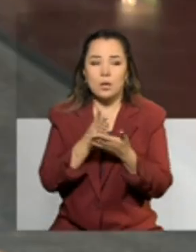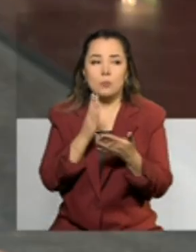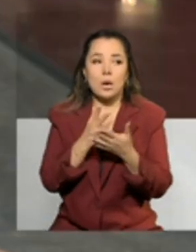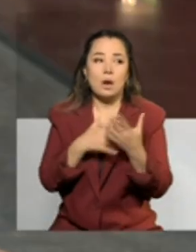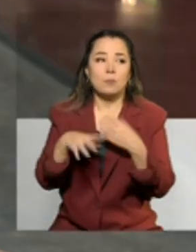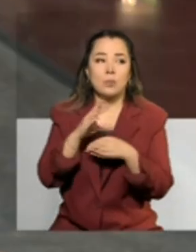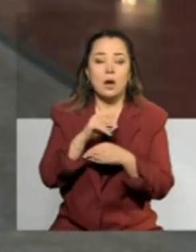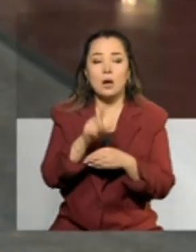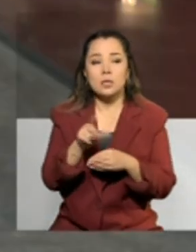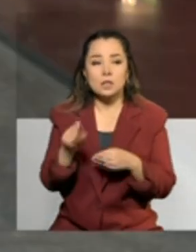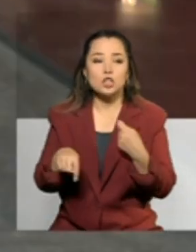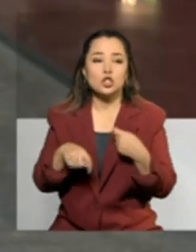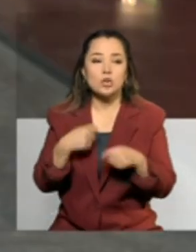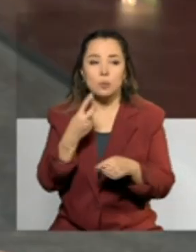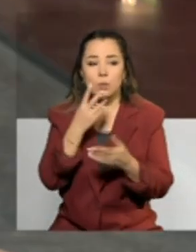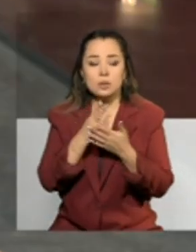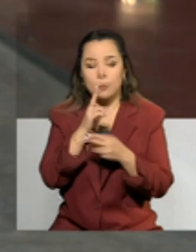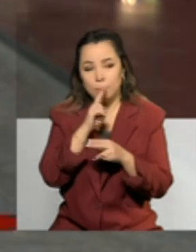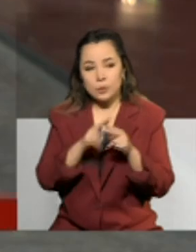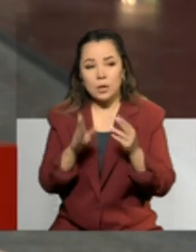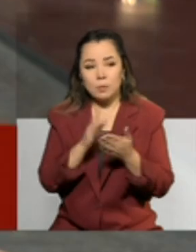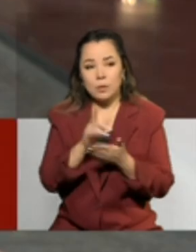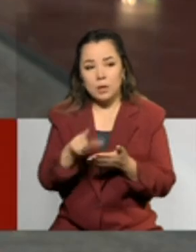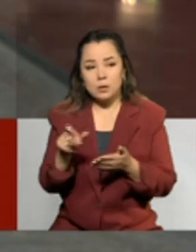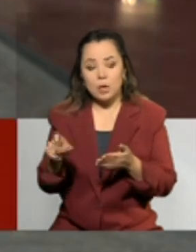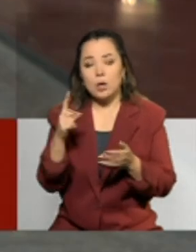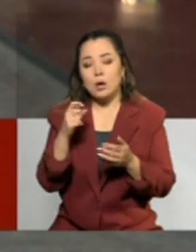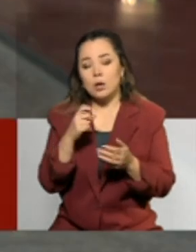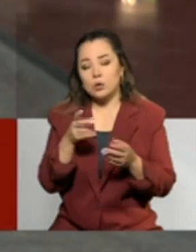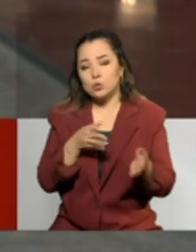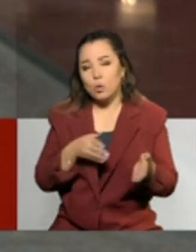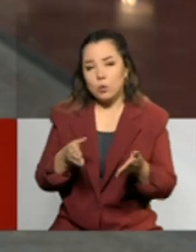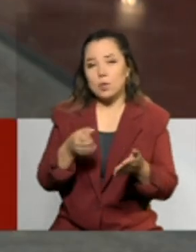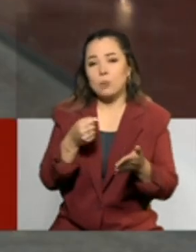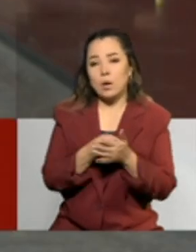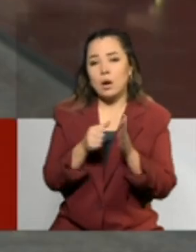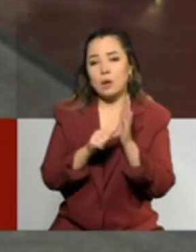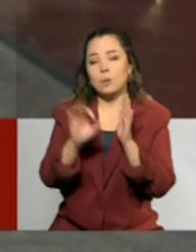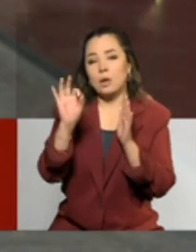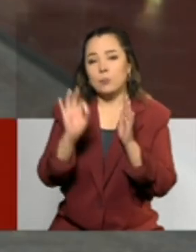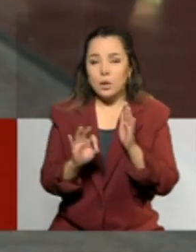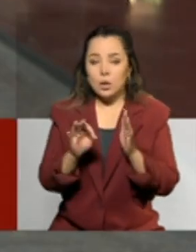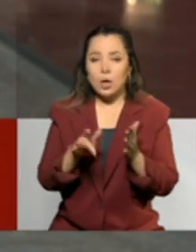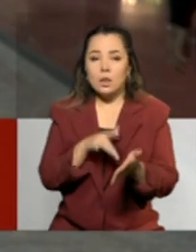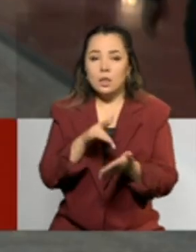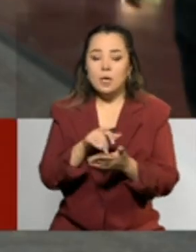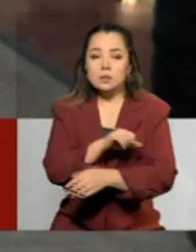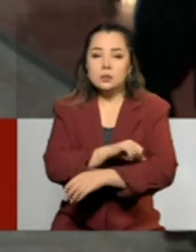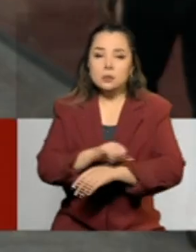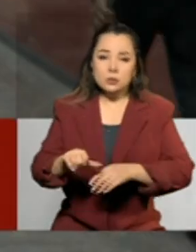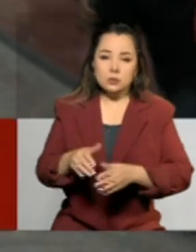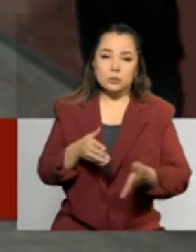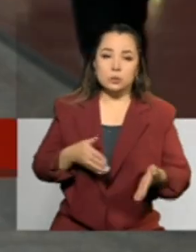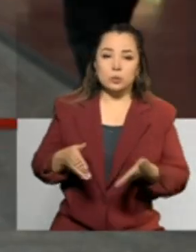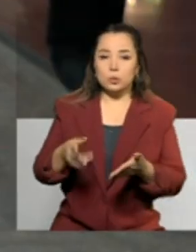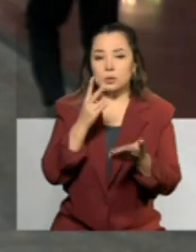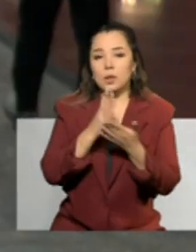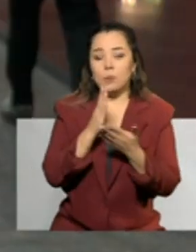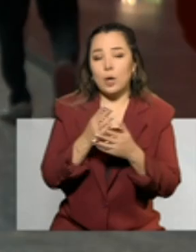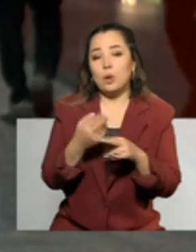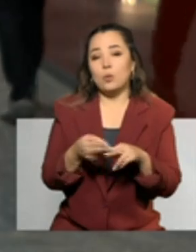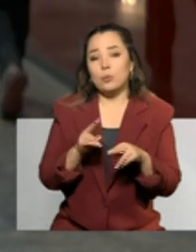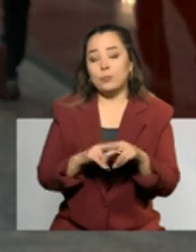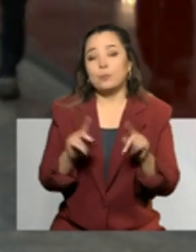Барлық адам шығынымен болады жол апаттарының 60%-ы осы қала сыртындағы жолдарға келеді үлесі. Яғни ол